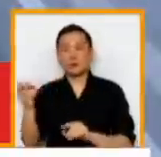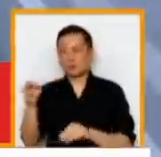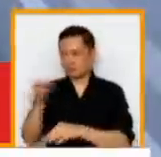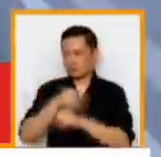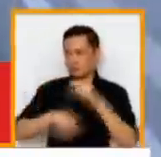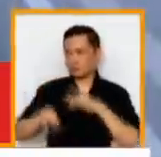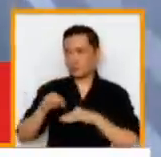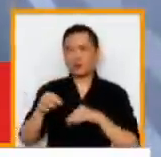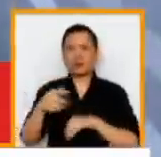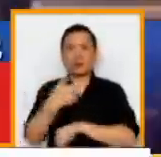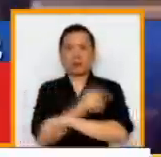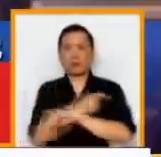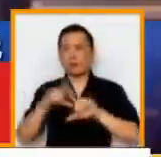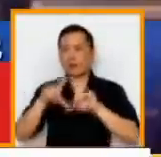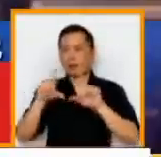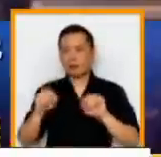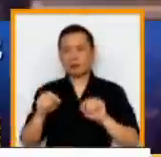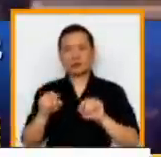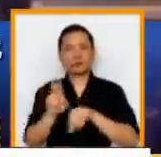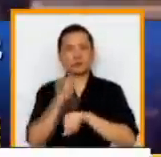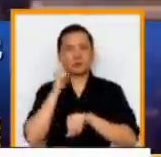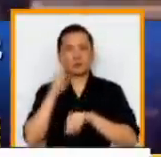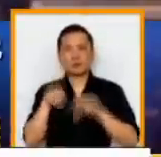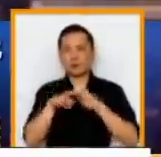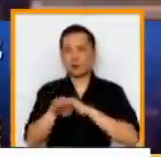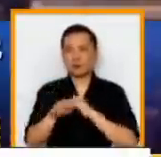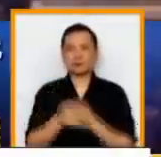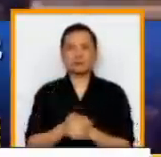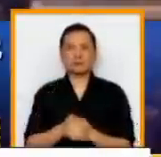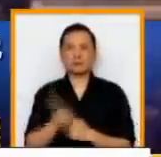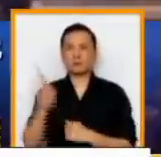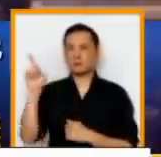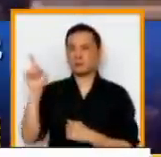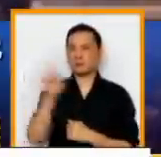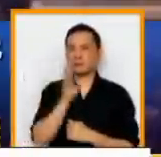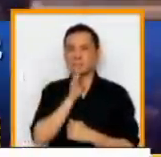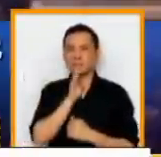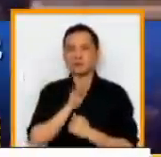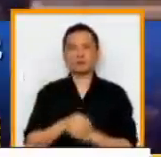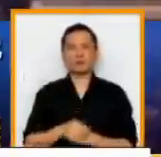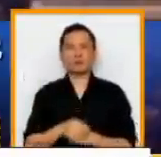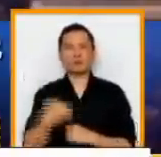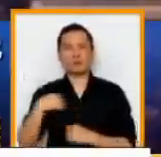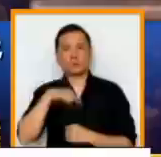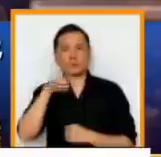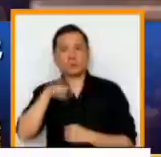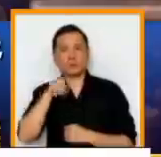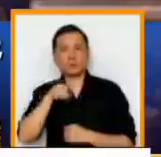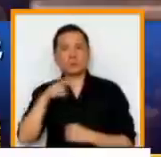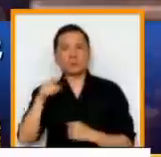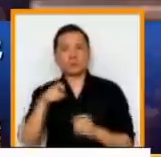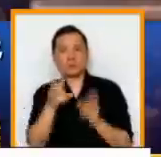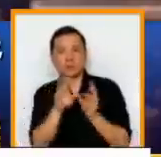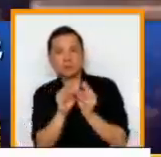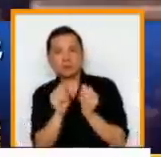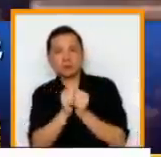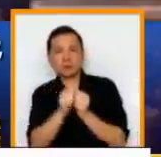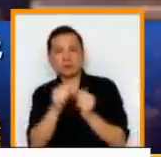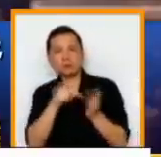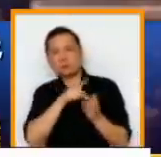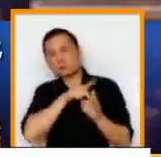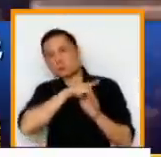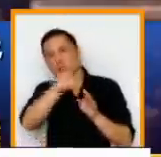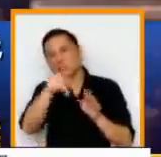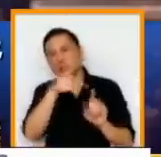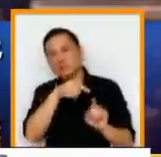mga papasok sa lungsod. We have to hear, of course, our medical professionals, experts na to, niya na ang field